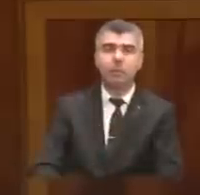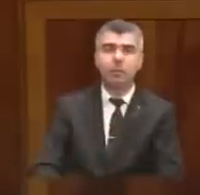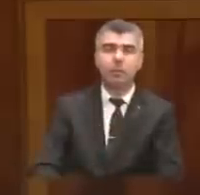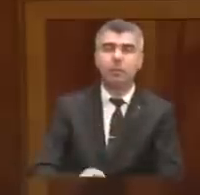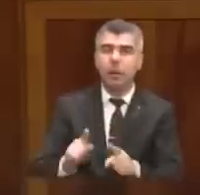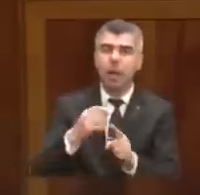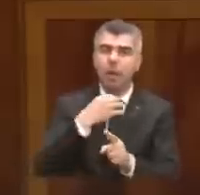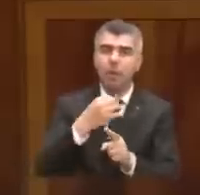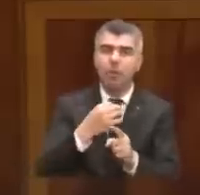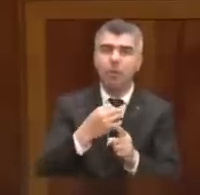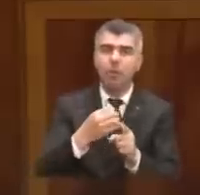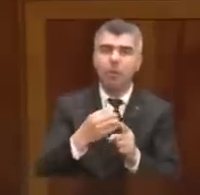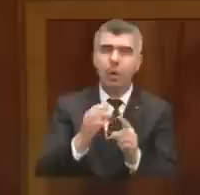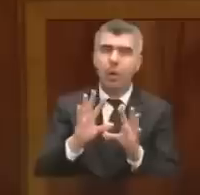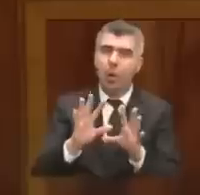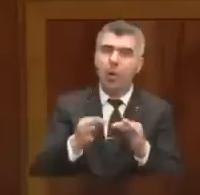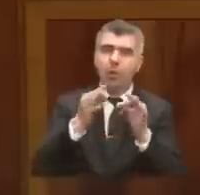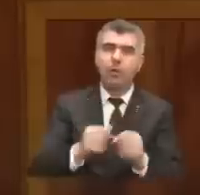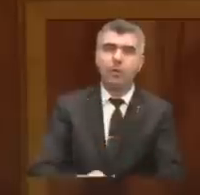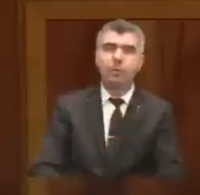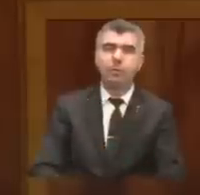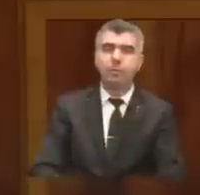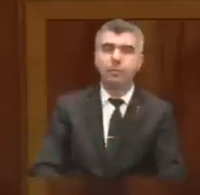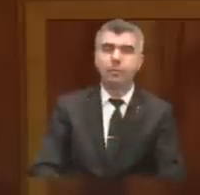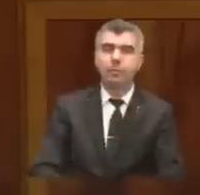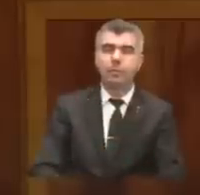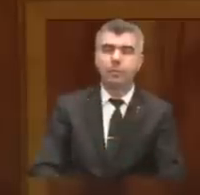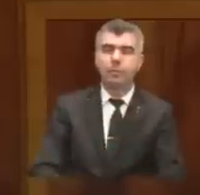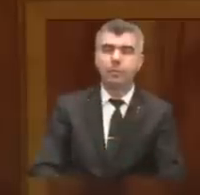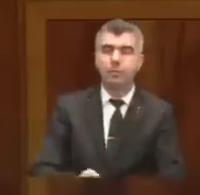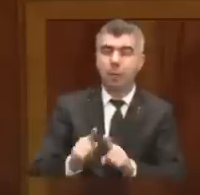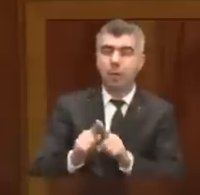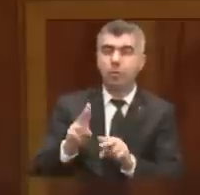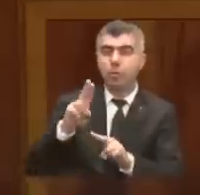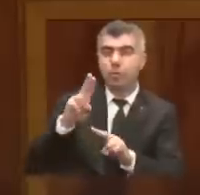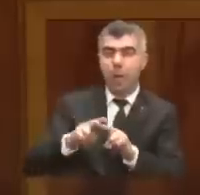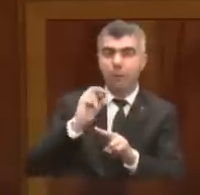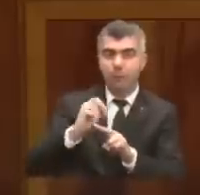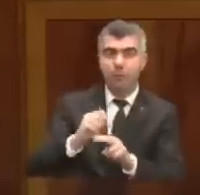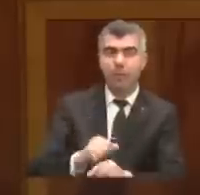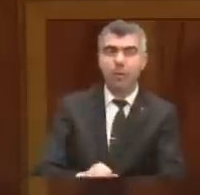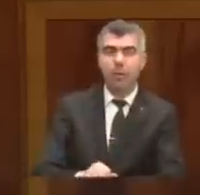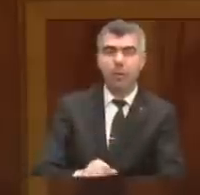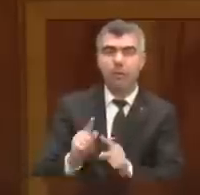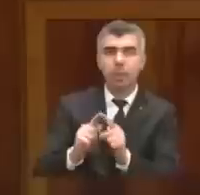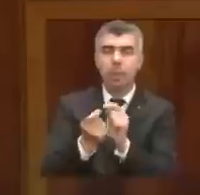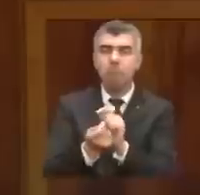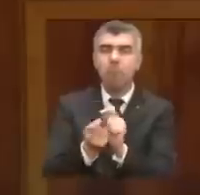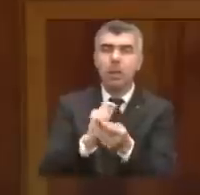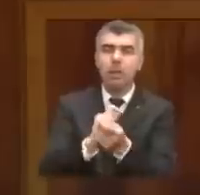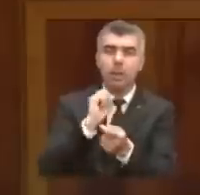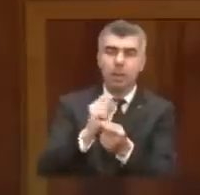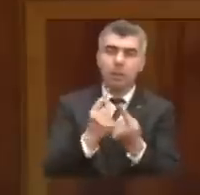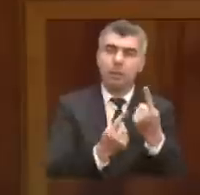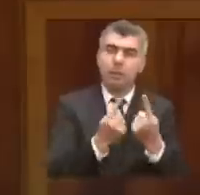يعني نتكلف سميتو. والسيد الامين العام البرلماني بعد شتو انتقل من الشعر الى